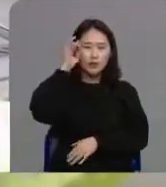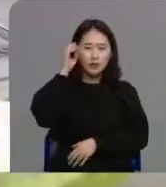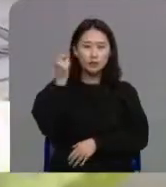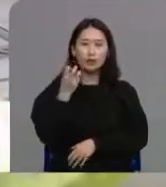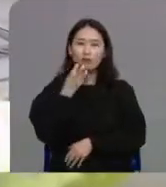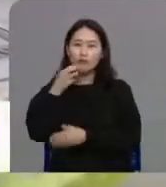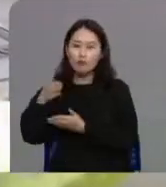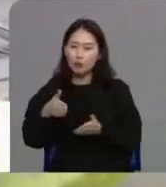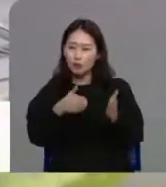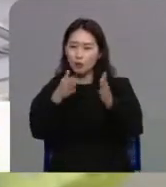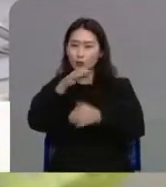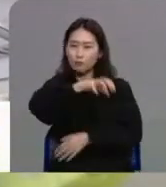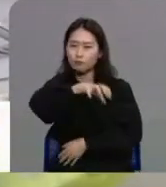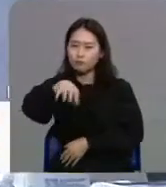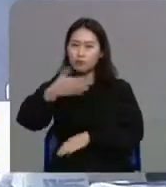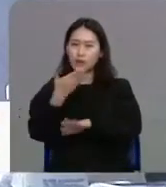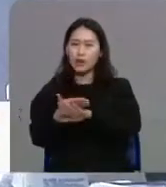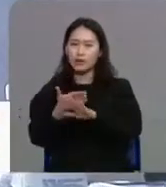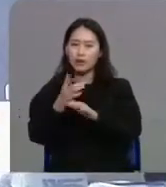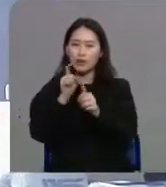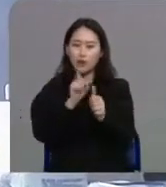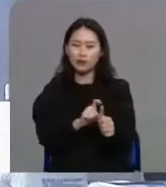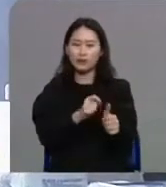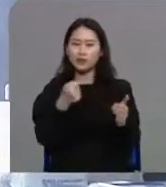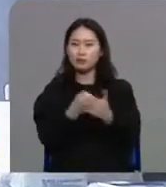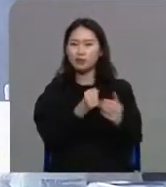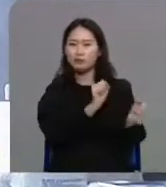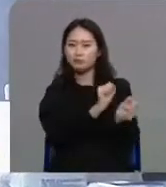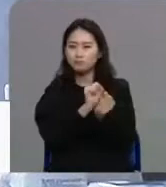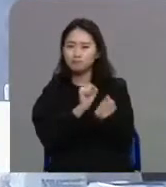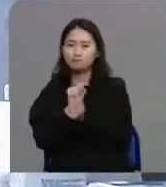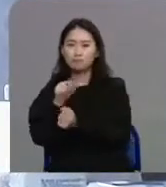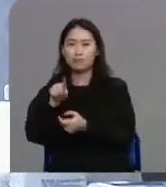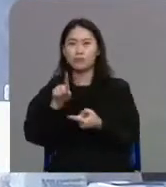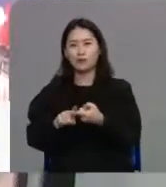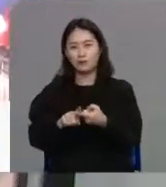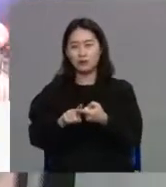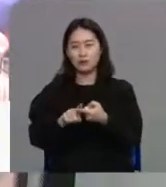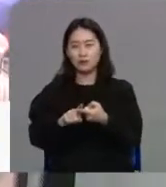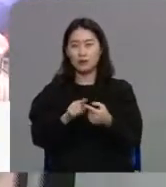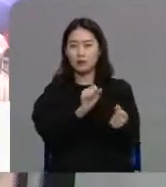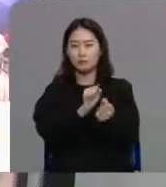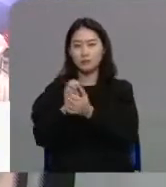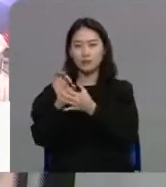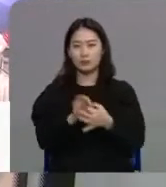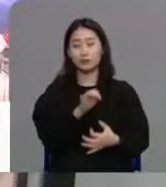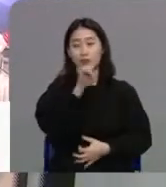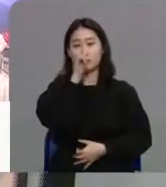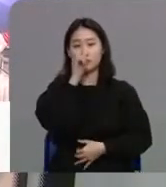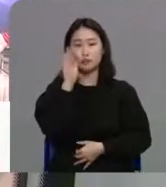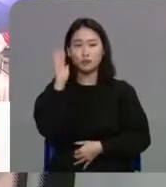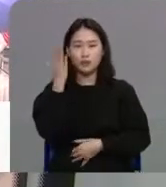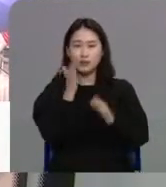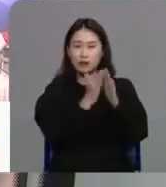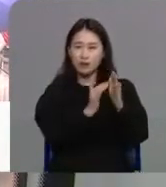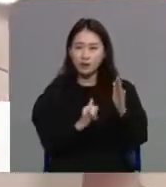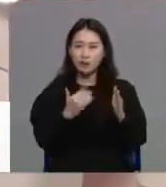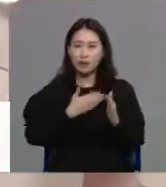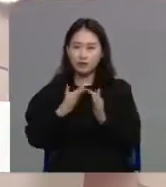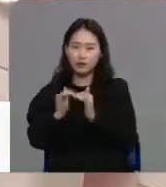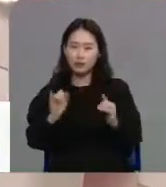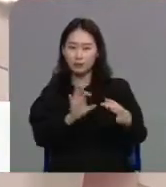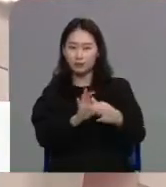등 다른 지역 확진 자 를 통한 지역 내 감염 사례가 잇따랐습니다 최근 가족과 지인 등을 통한 감염이